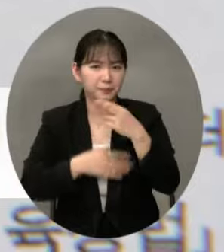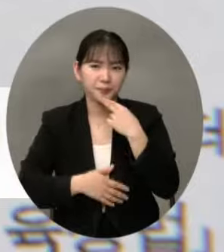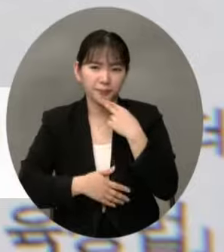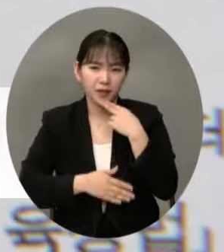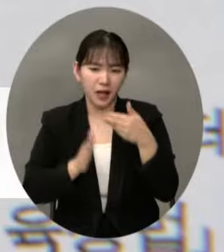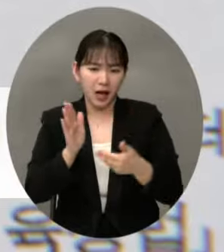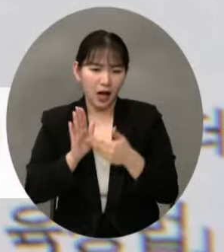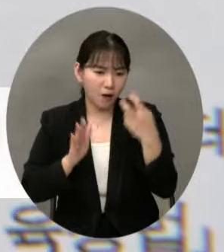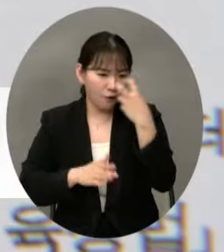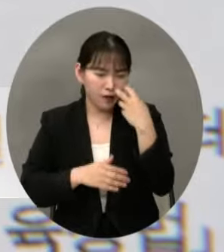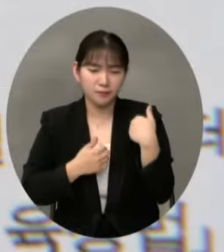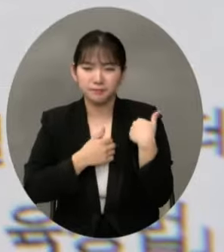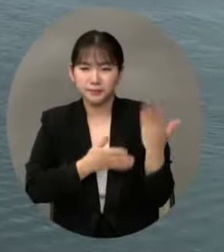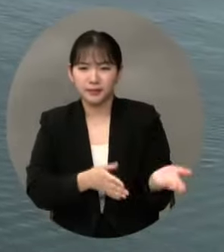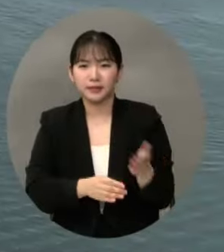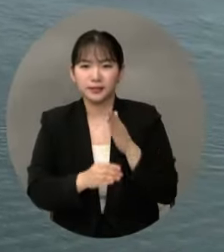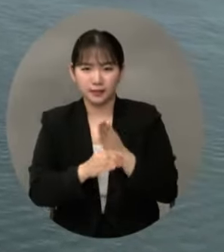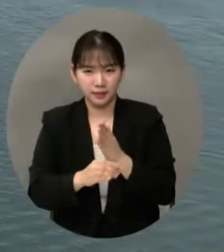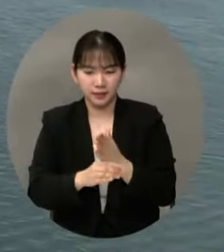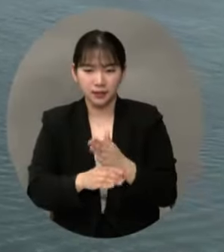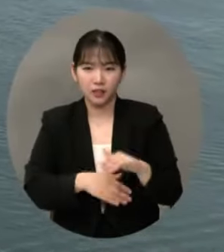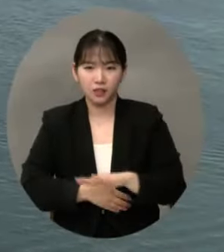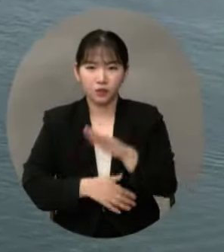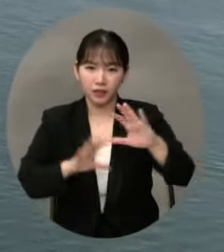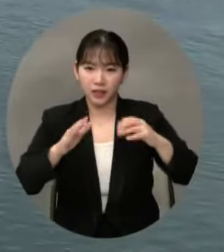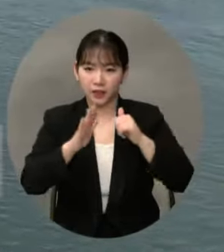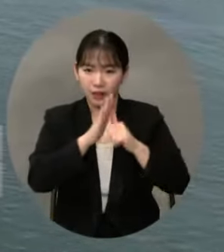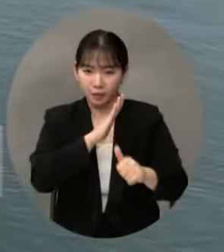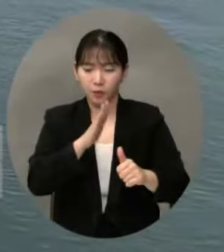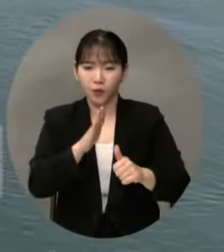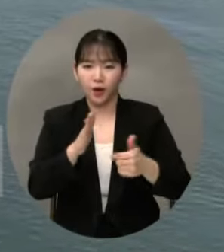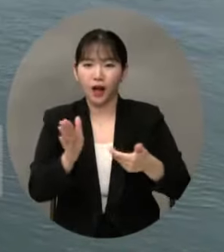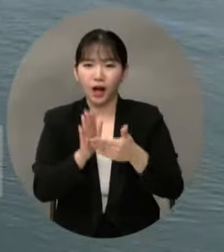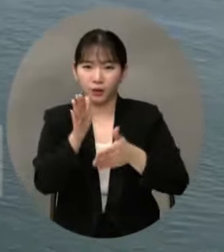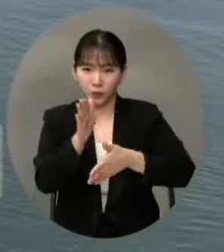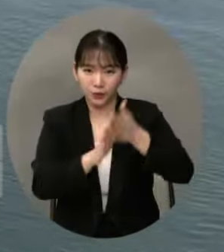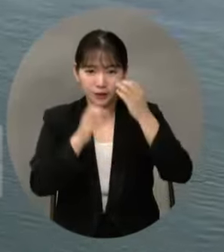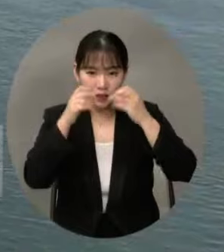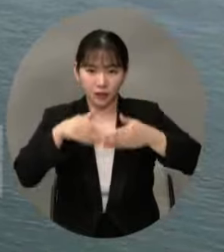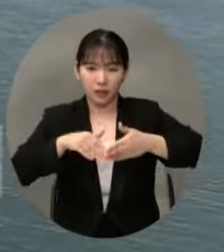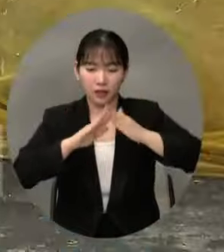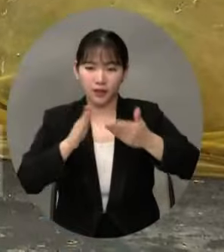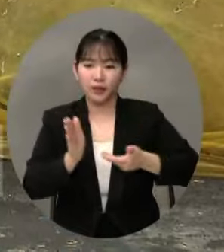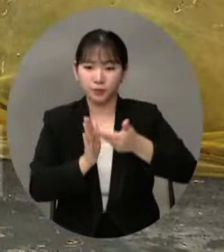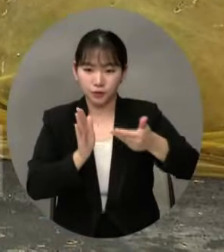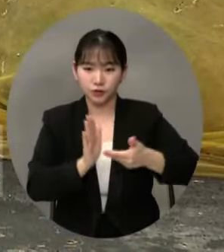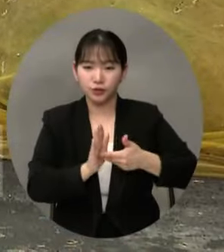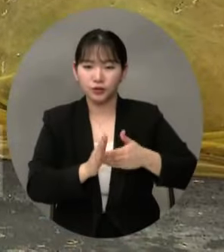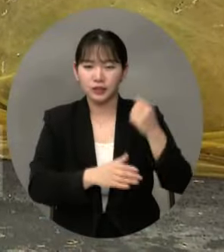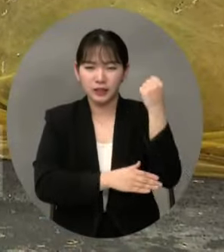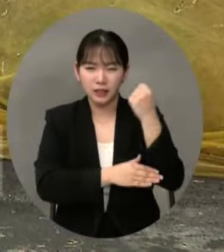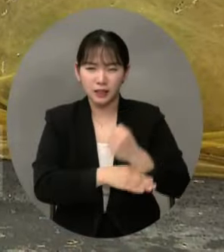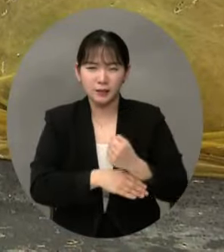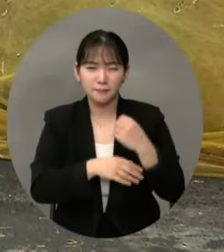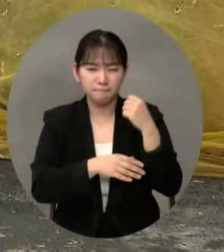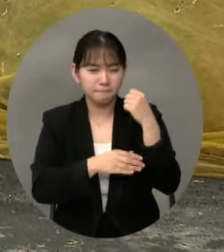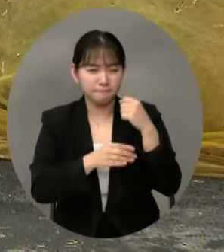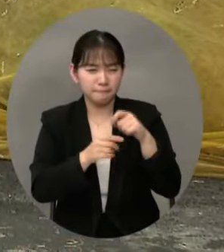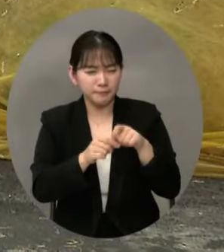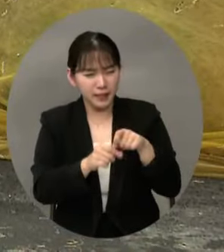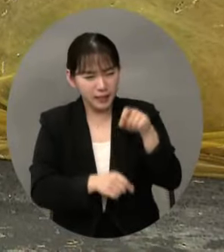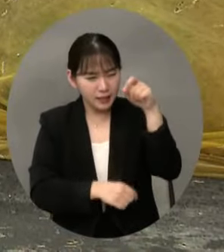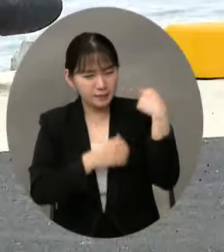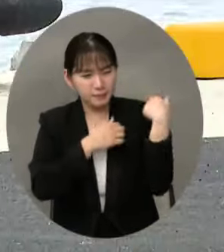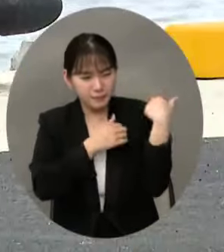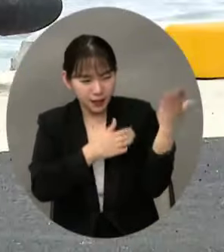항구 관리에는 뒷전입니다. 우리나라의 대표적인 항구 도시에 새롭게 지어진 부두가 낡고 방치돼버린 여타